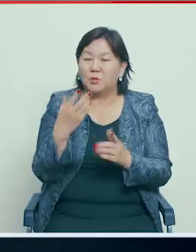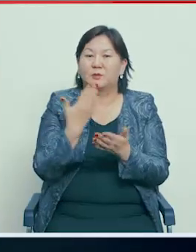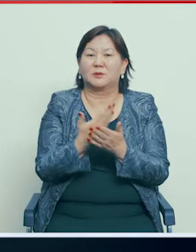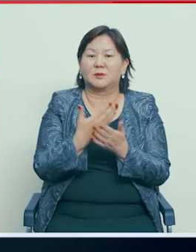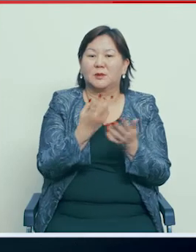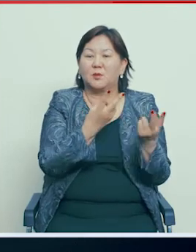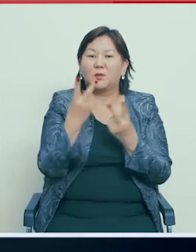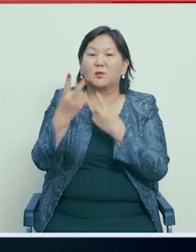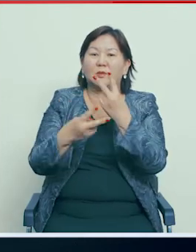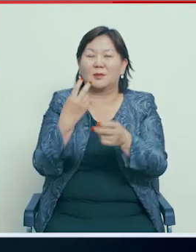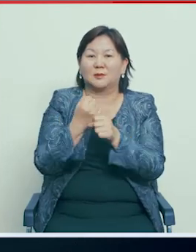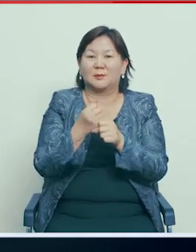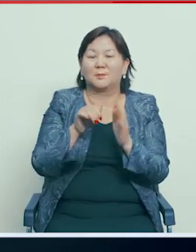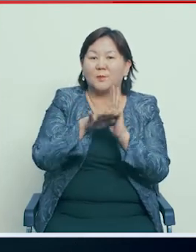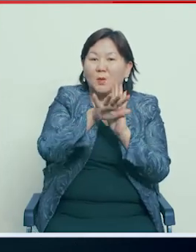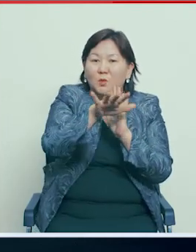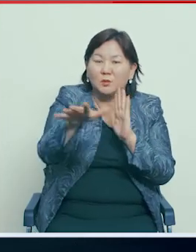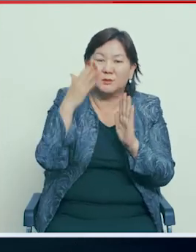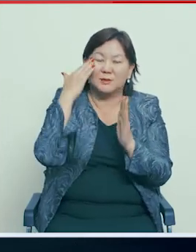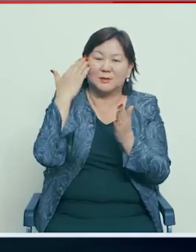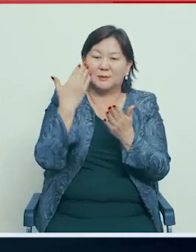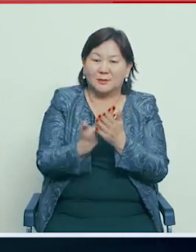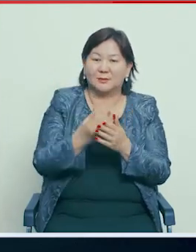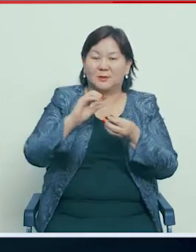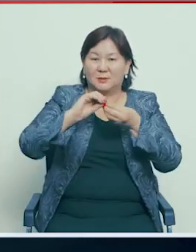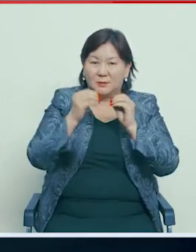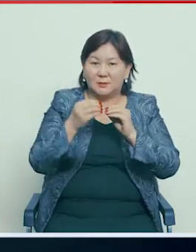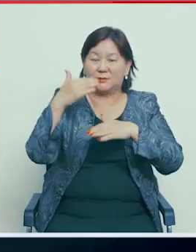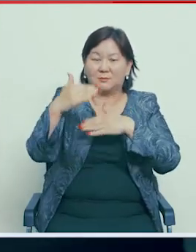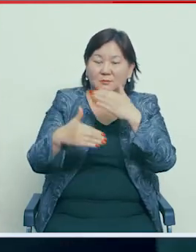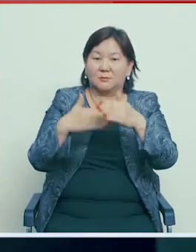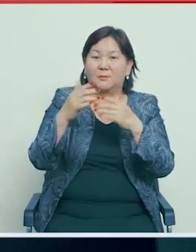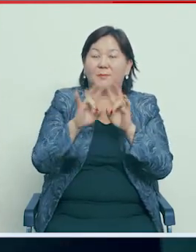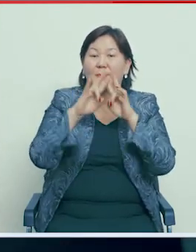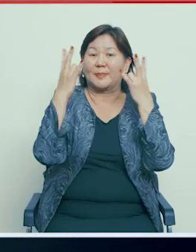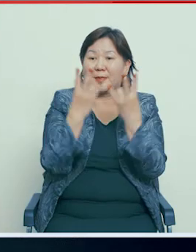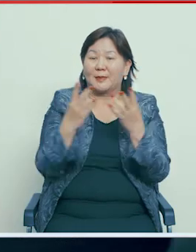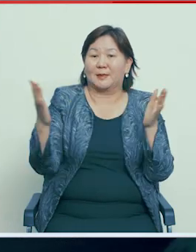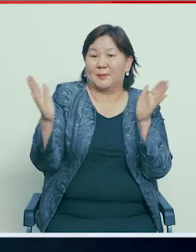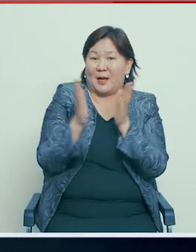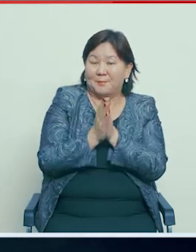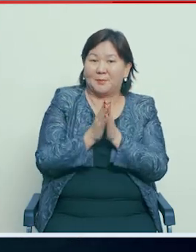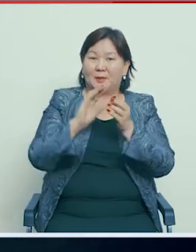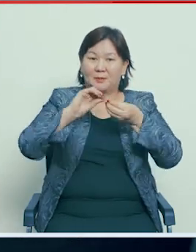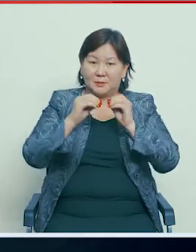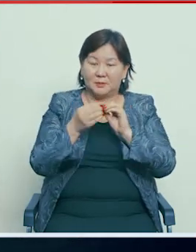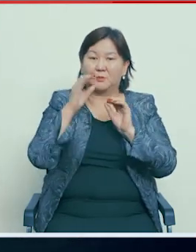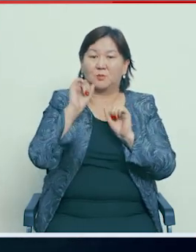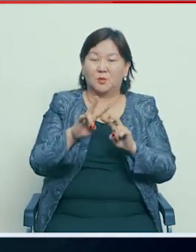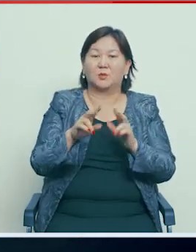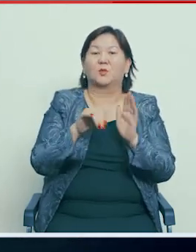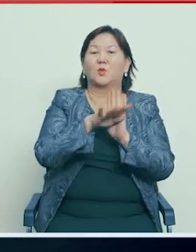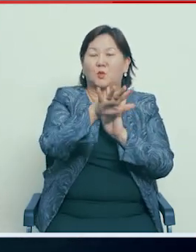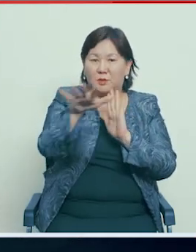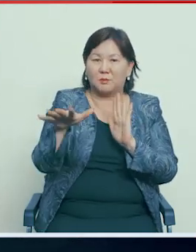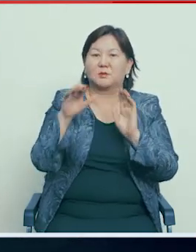нөгөө үйл ажиллагаа хүртээмжтэй болгохлоор жаахан ч гэсэн санаа тавиад ингээ хийгээд ерөөсөө энэ дээр бол нийгмээр хамтаараа ингээ зүтгэх юм бол энийг ерөөсөө